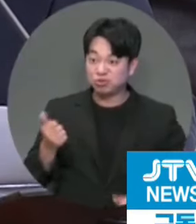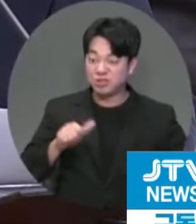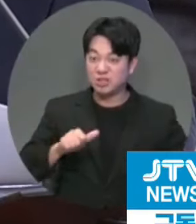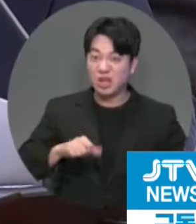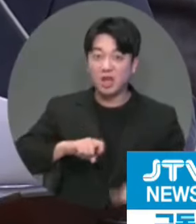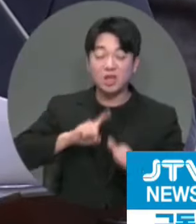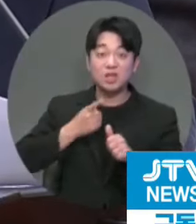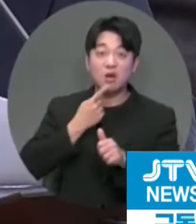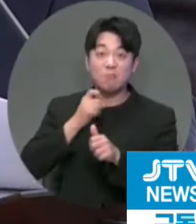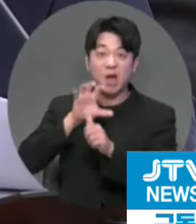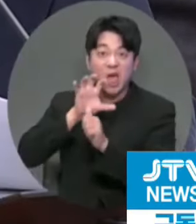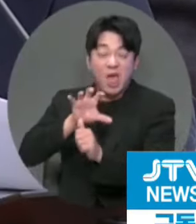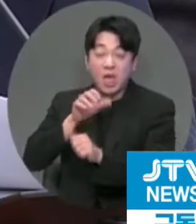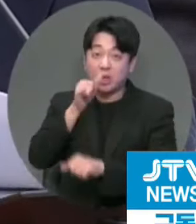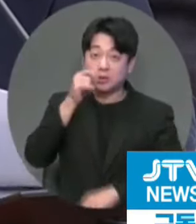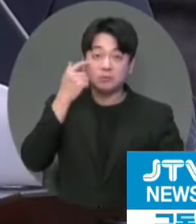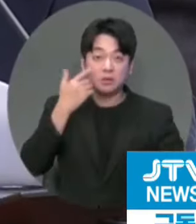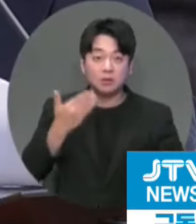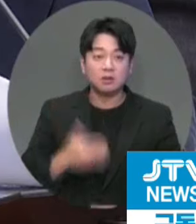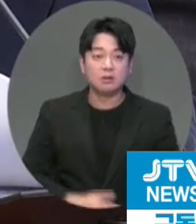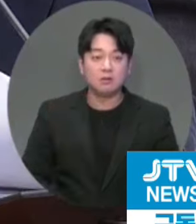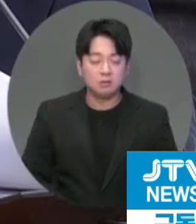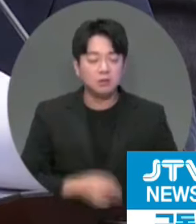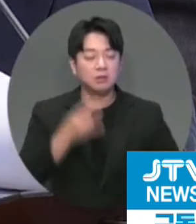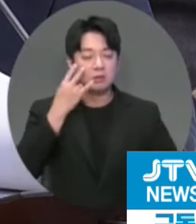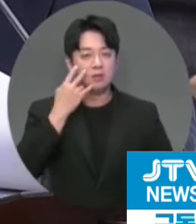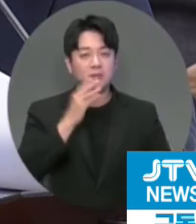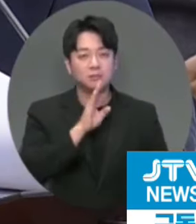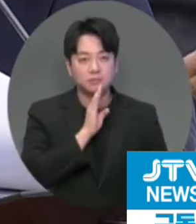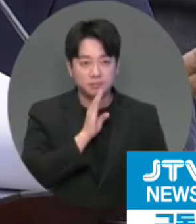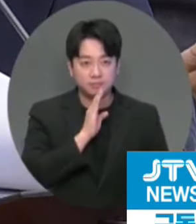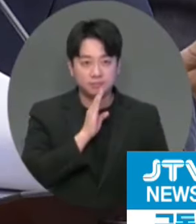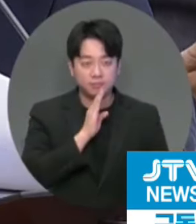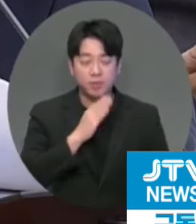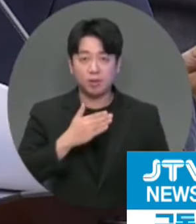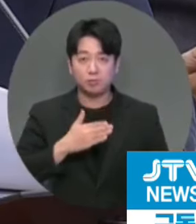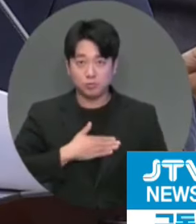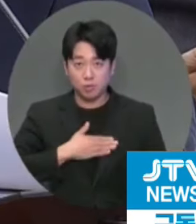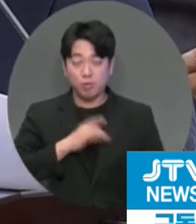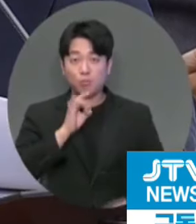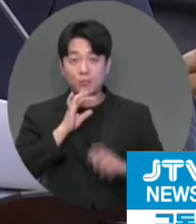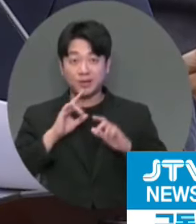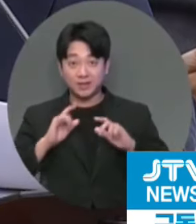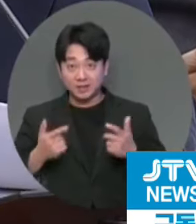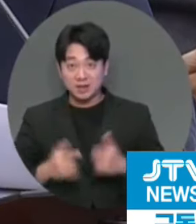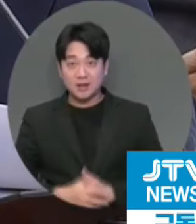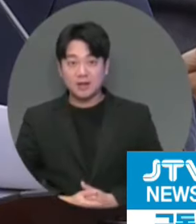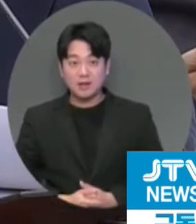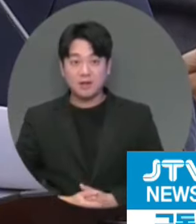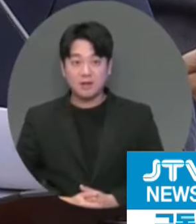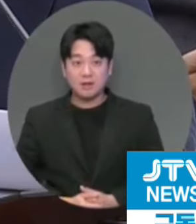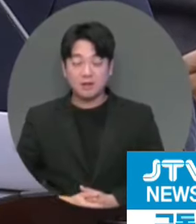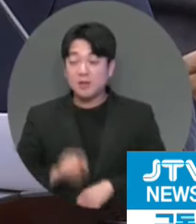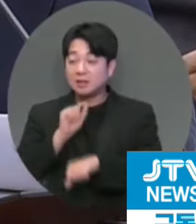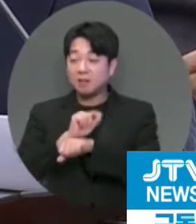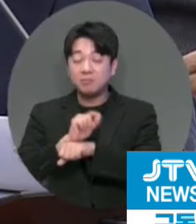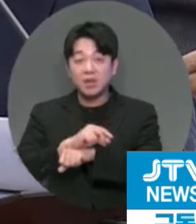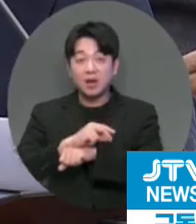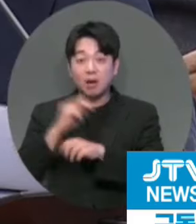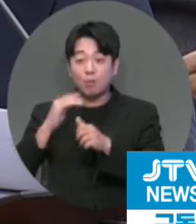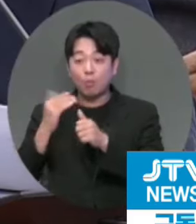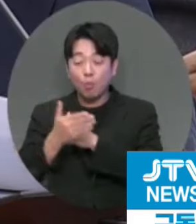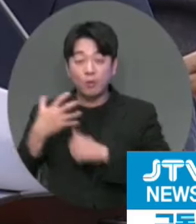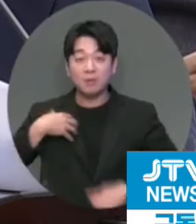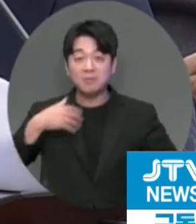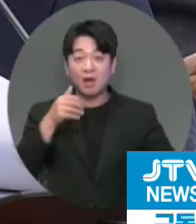합니까? 일단 기본적으로 저뿐만 아니라 저희 보호관찰관에게도 내가 너 담근다라는